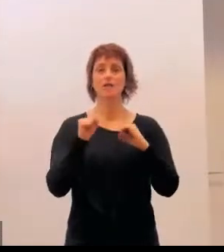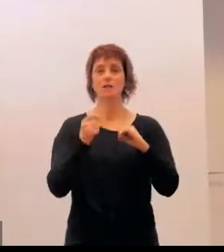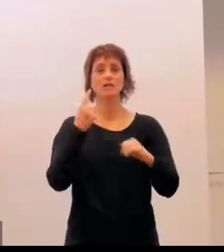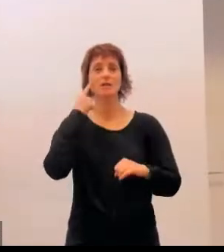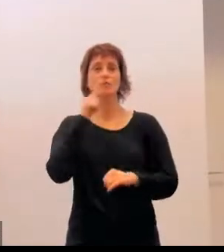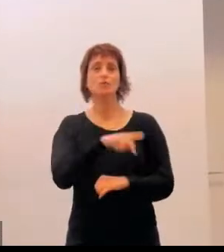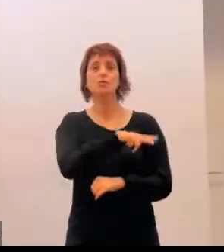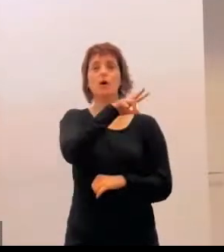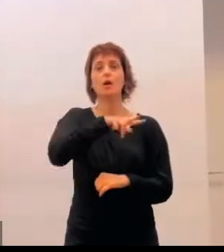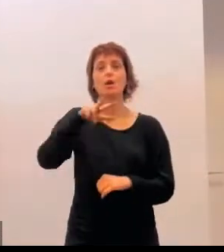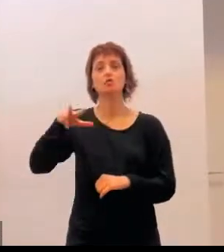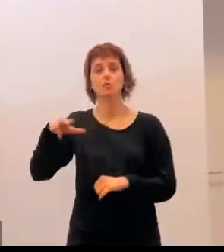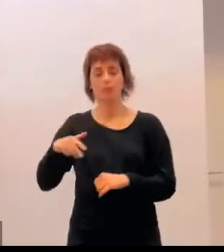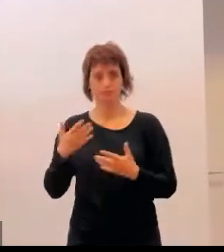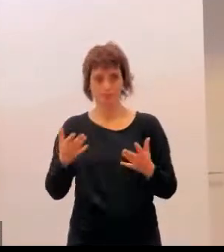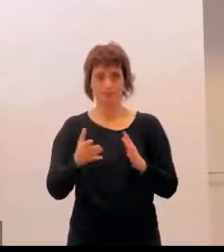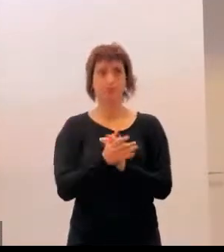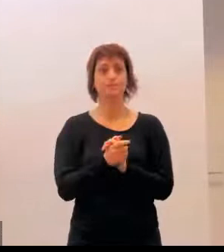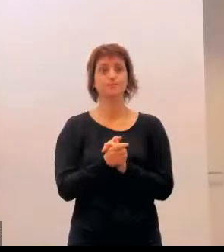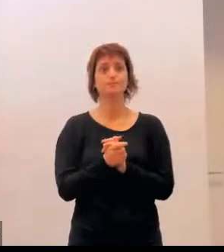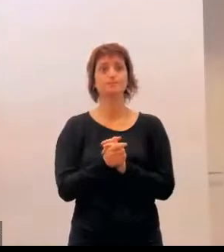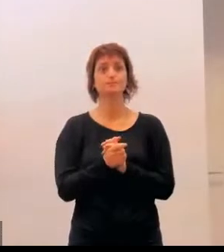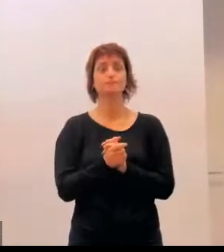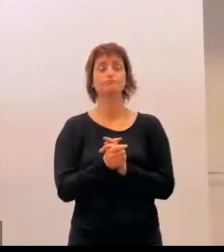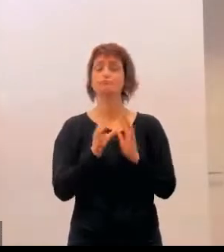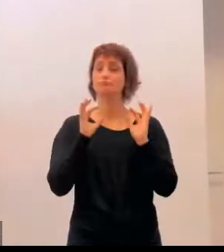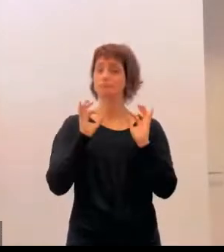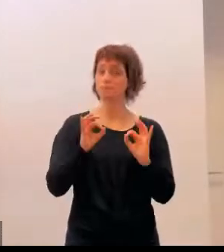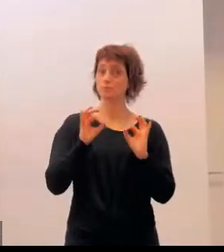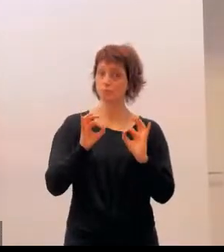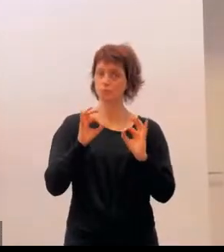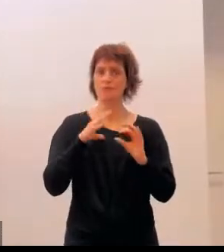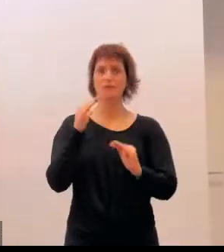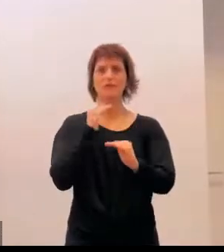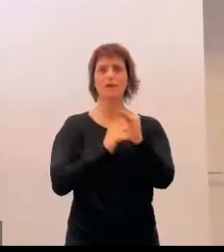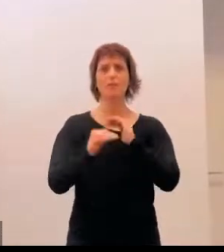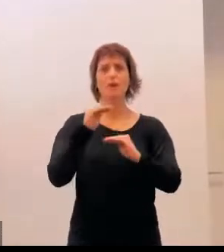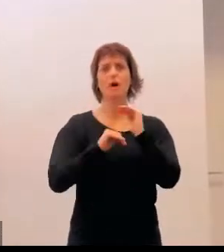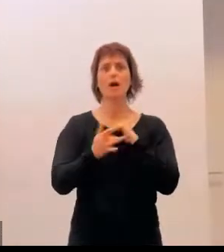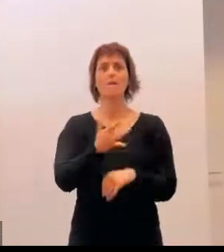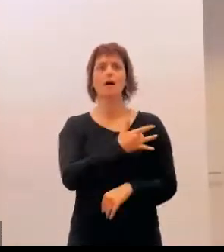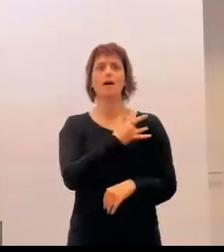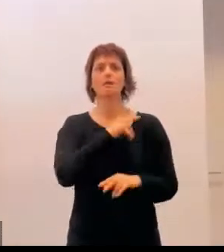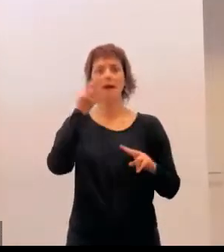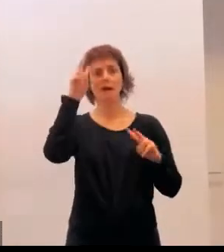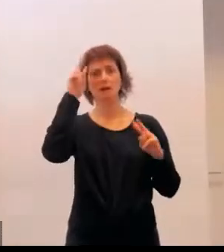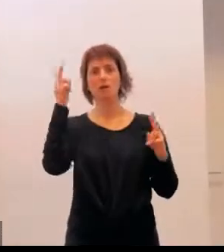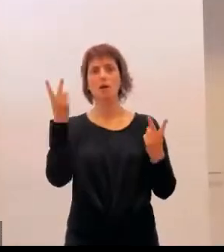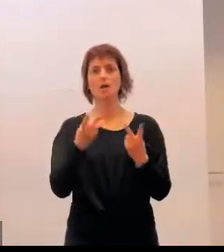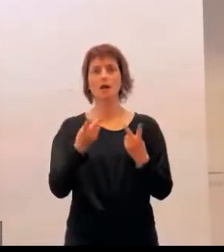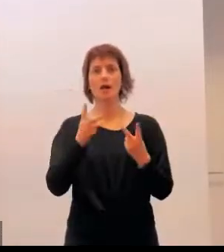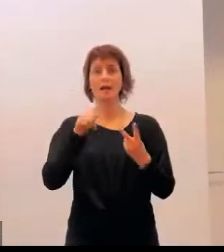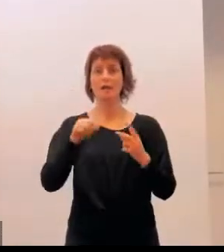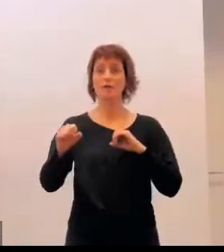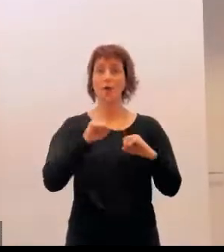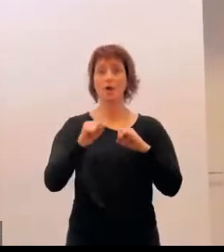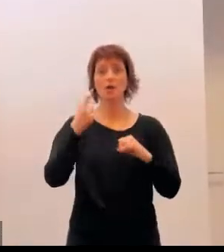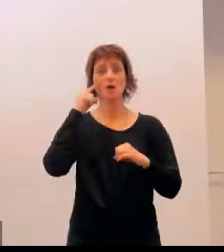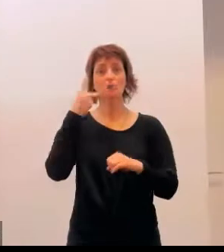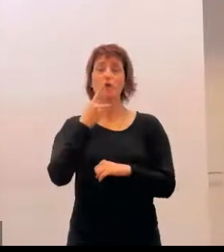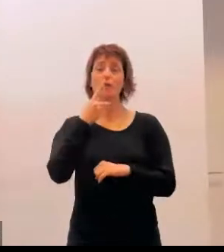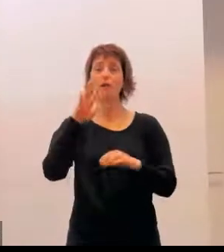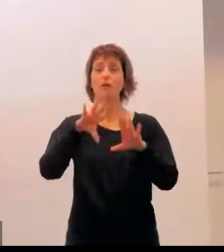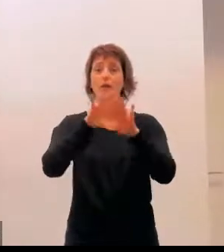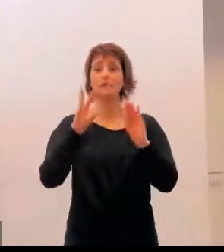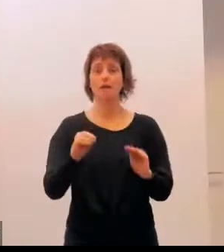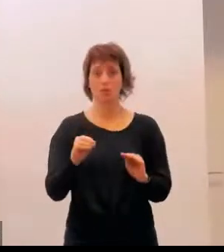logement. Isabelle Lucas. Tout à fait, programme d'intérêt général. Donc, Agissez pour votre logement, qui est